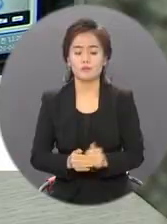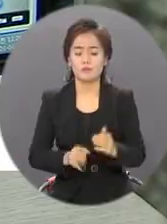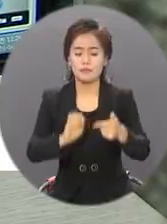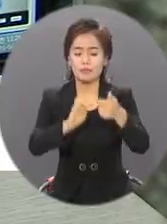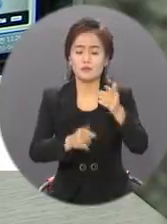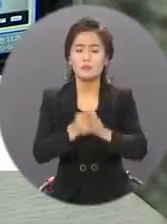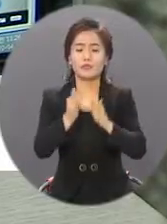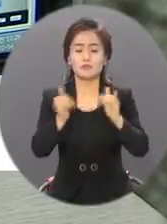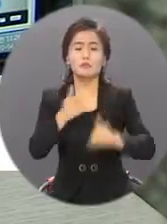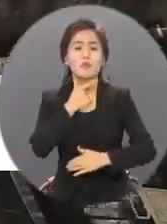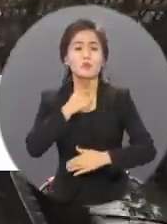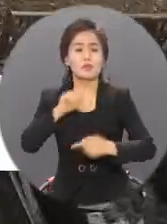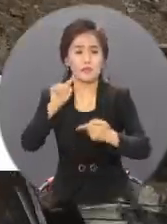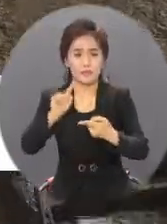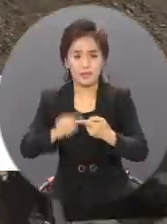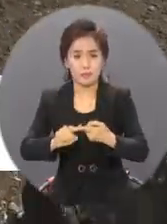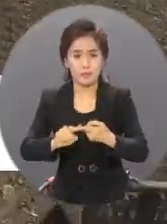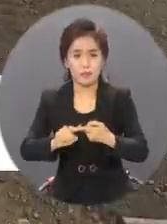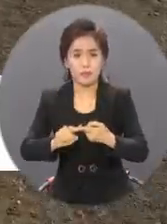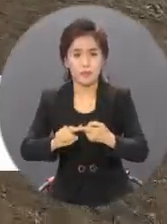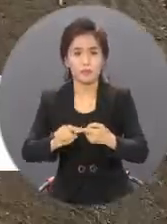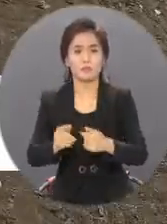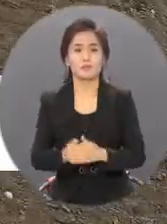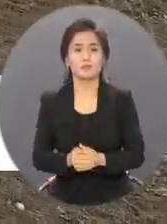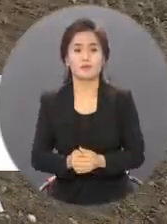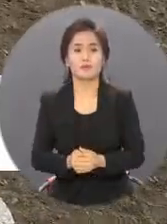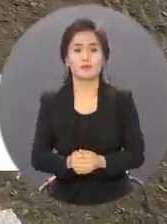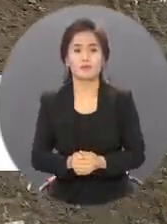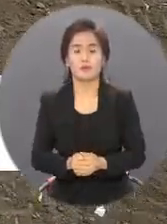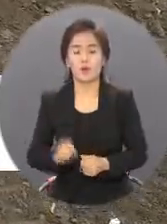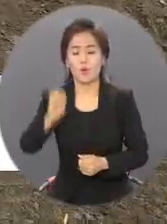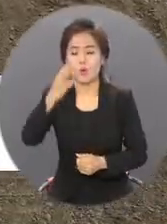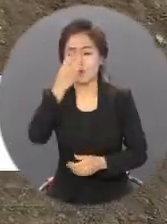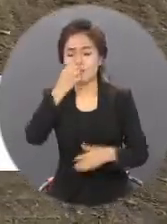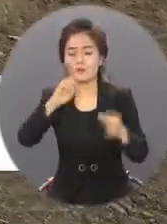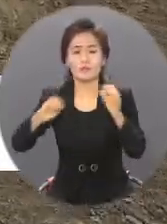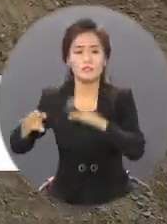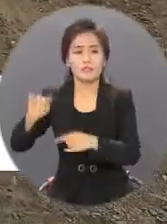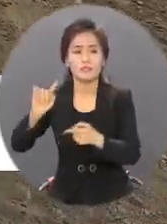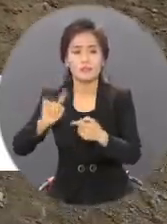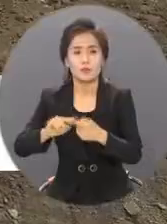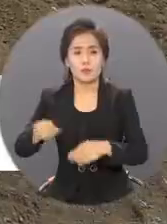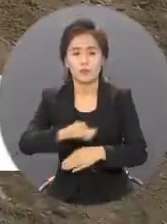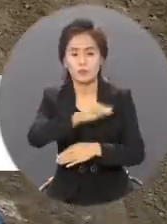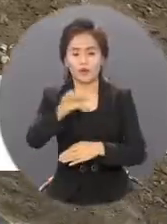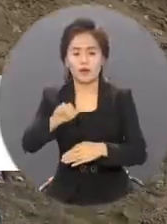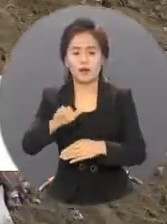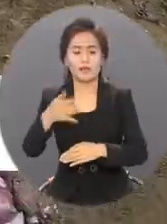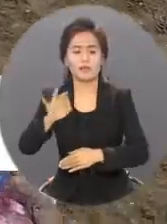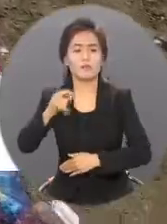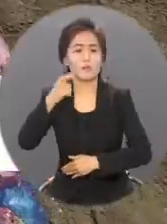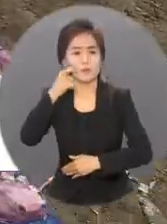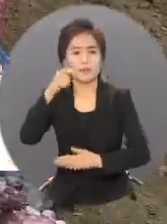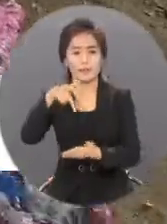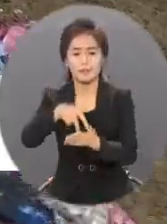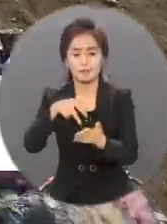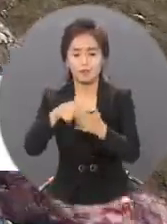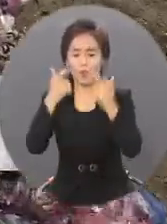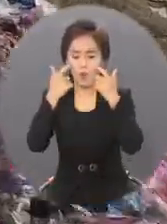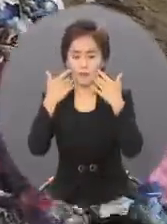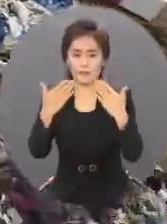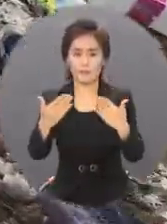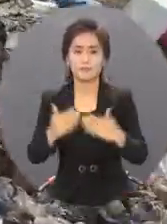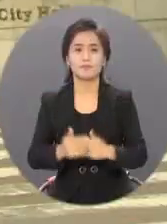의 시민들이 원하는 대로 문화적 1 광주 쓰레기를 우리가 받아들일 수 없다는 그 입장 방법 역